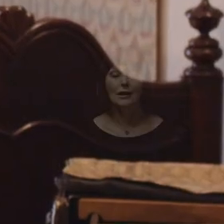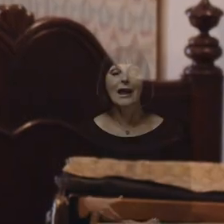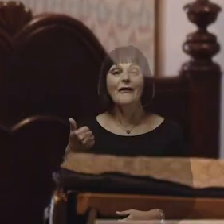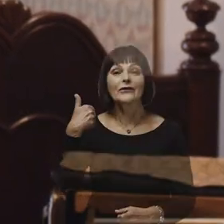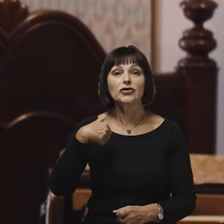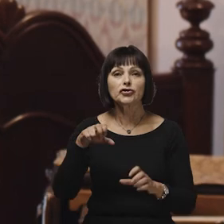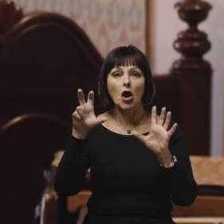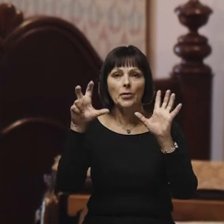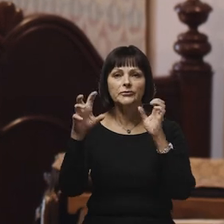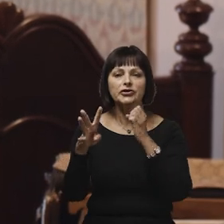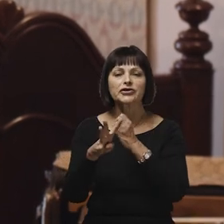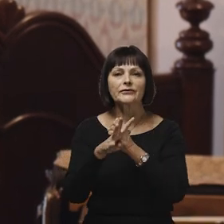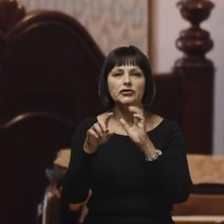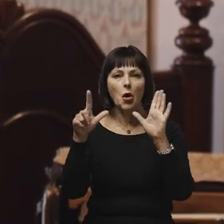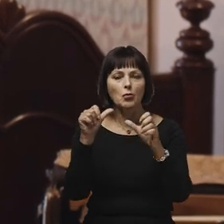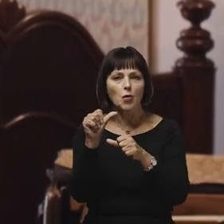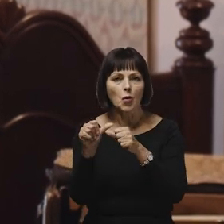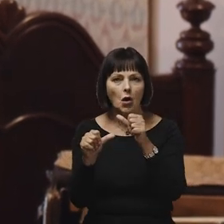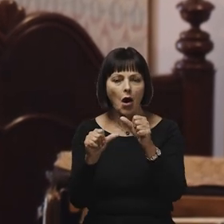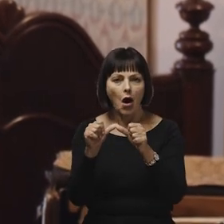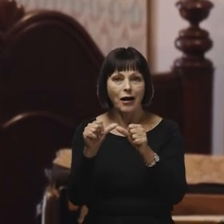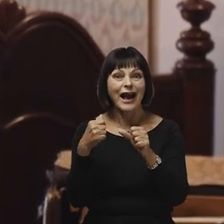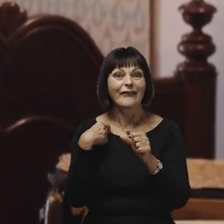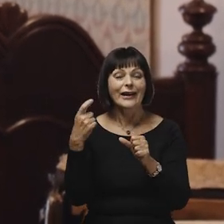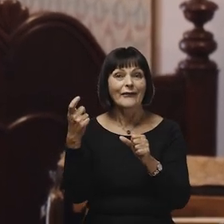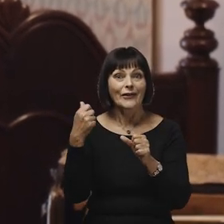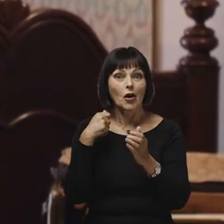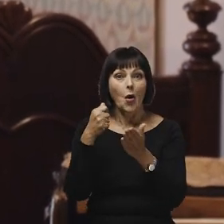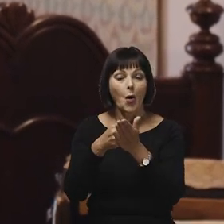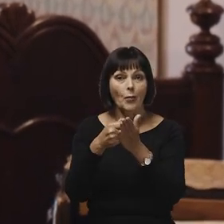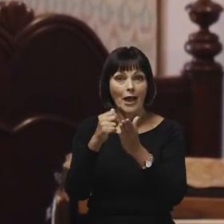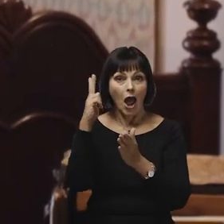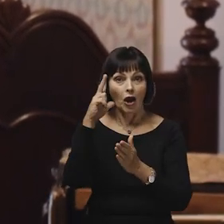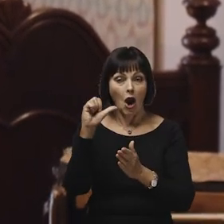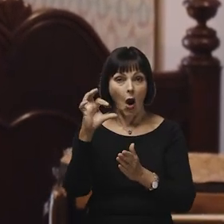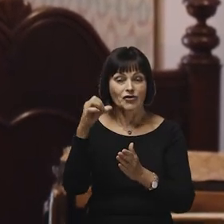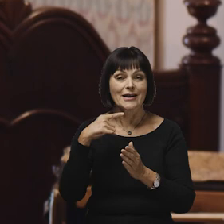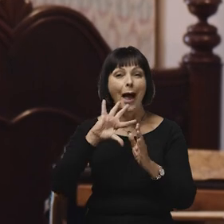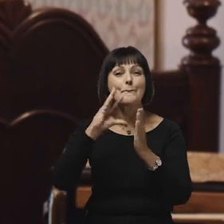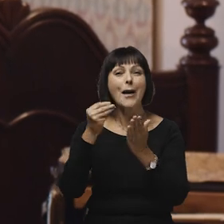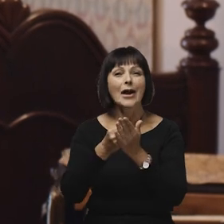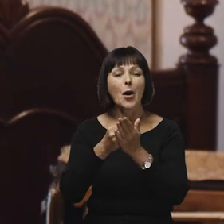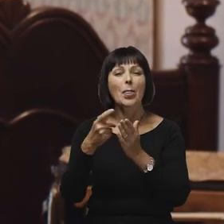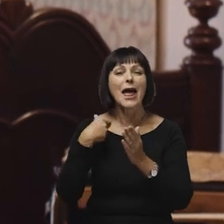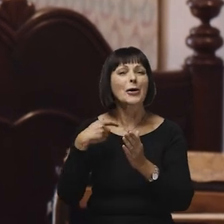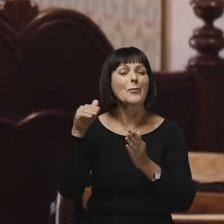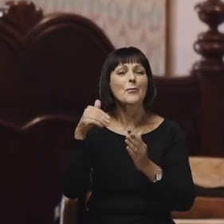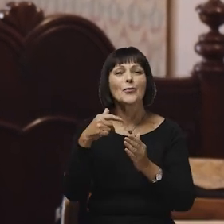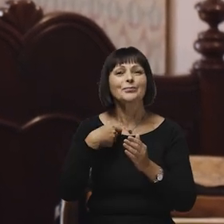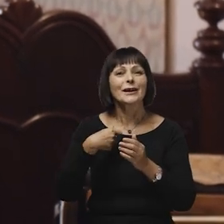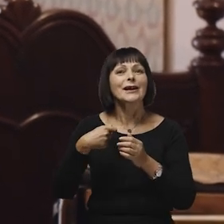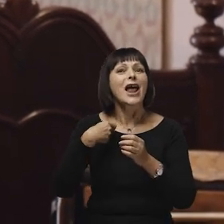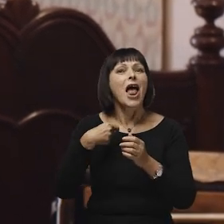W 1897 roku, a więc w momencie zakupu Kąśnej, cały majątek był zadłużony i bardzo